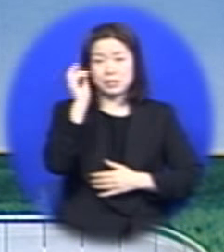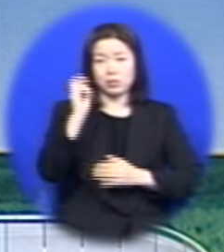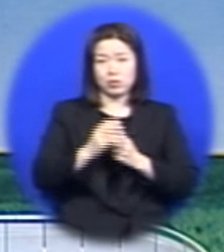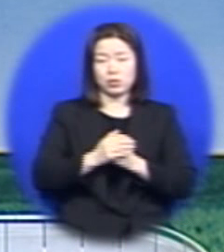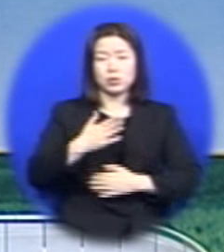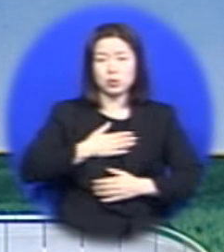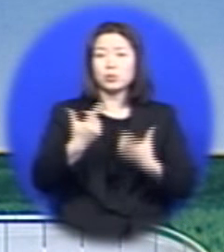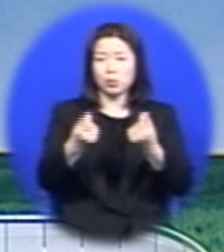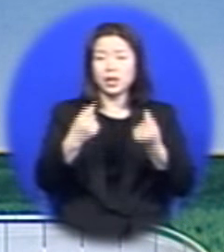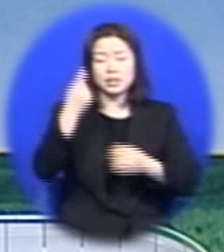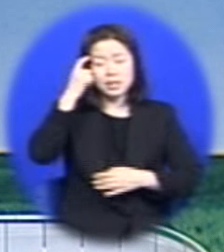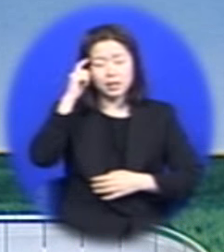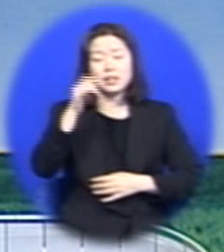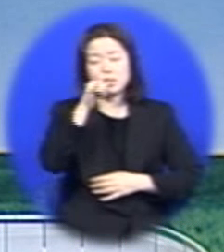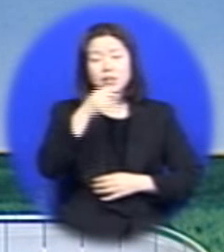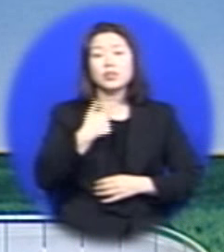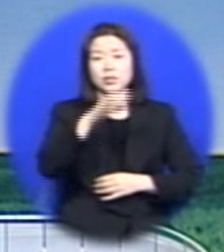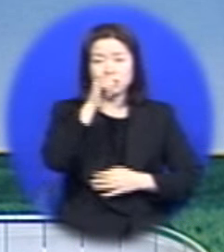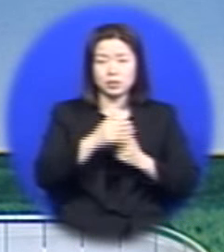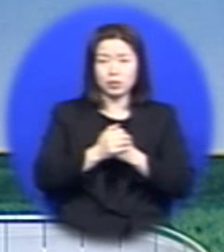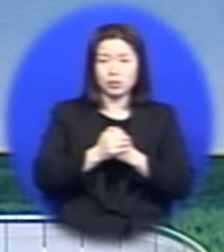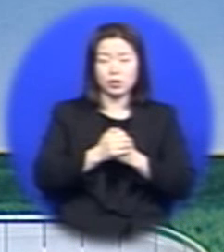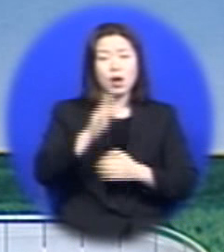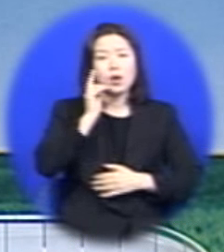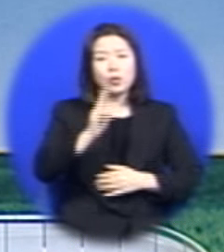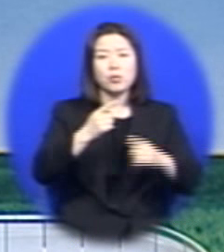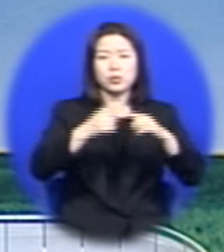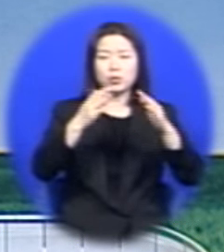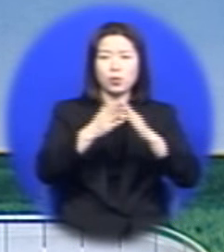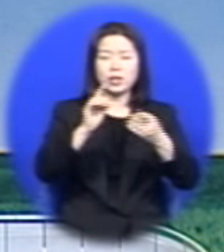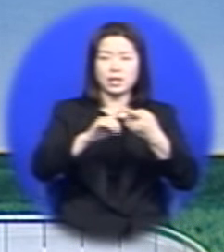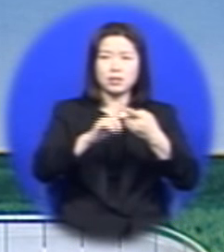생각했습니다. 너무 교회에 대해서 이상적으로 생각하지 말자.